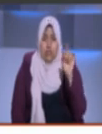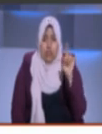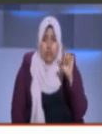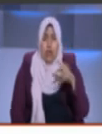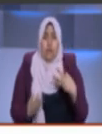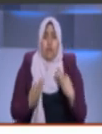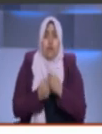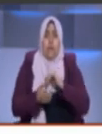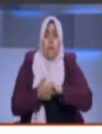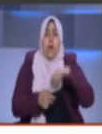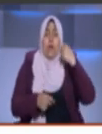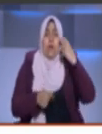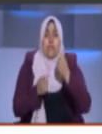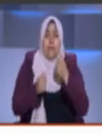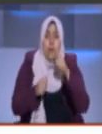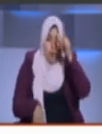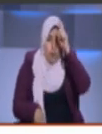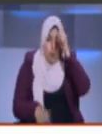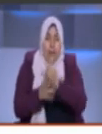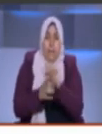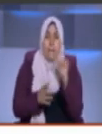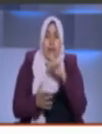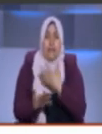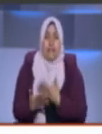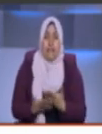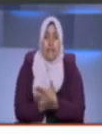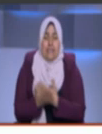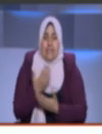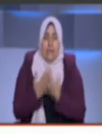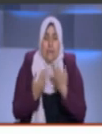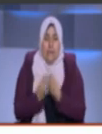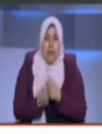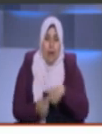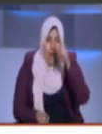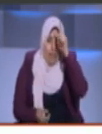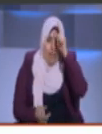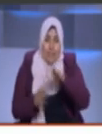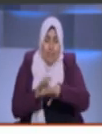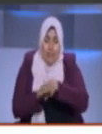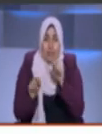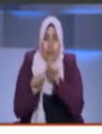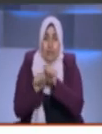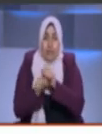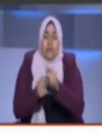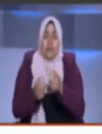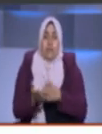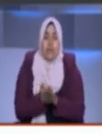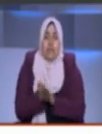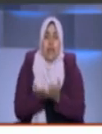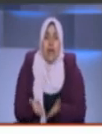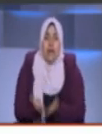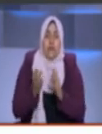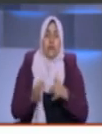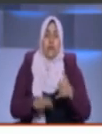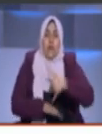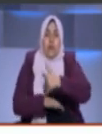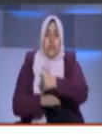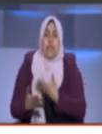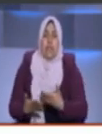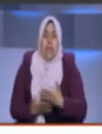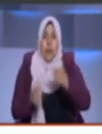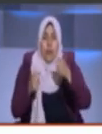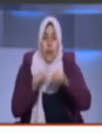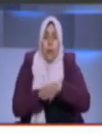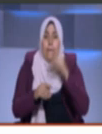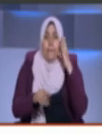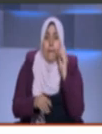وزير المالية الأردني أن برنامج التمويل الجديد مع الأردن بنهجه الإصلاحي سيحفز مؤسسات التمويل الدولية